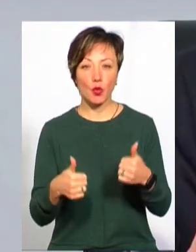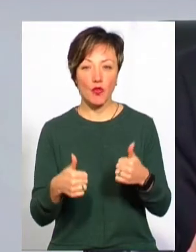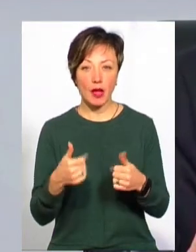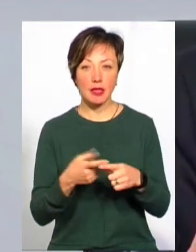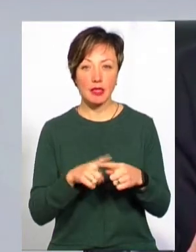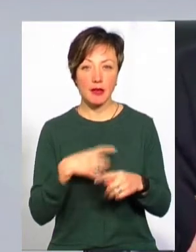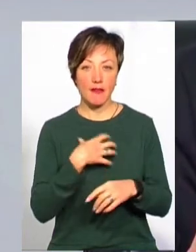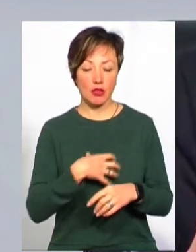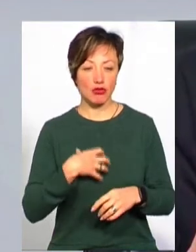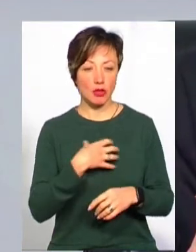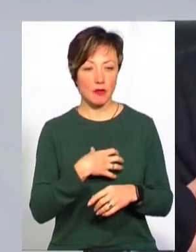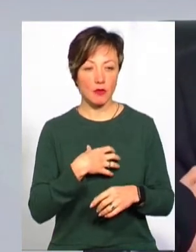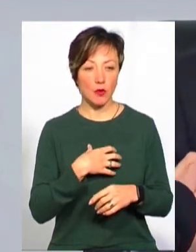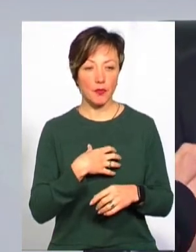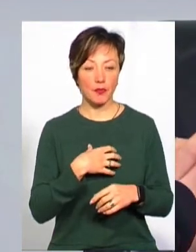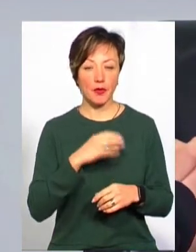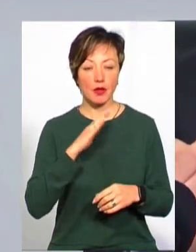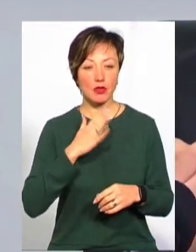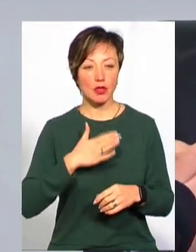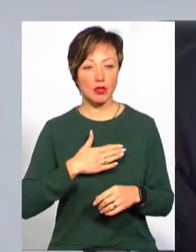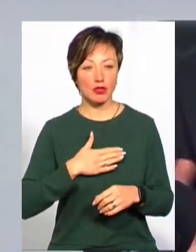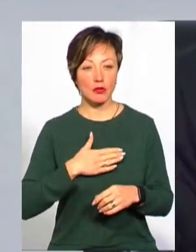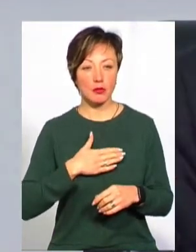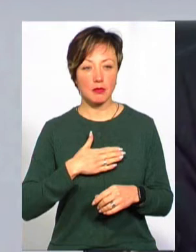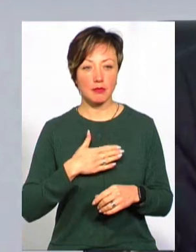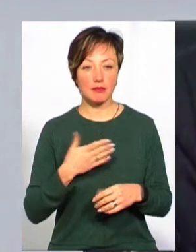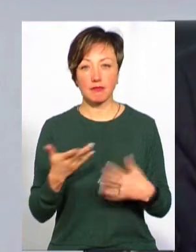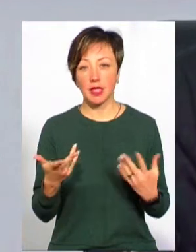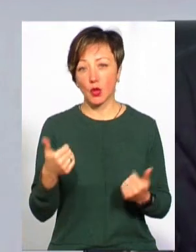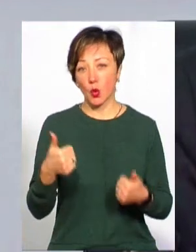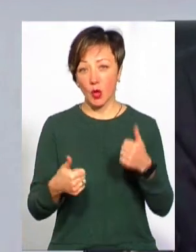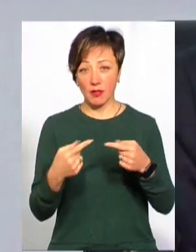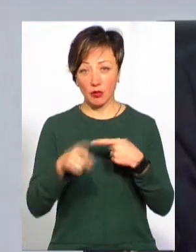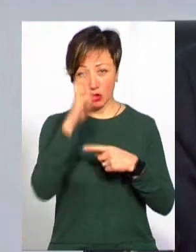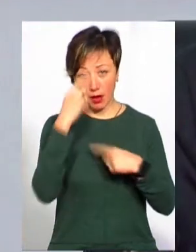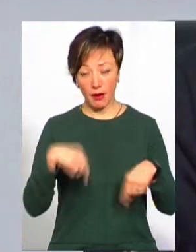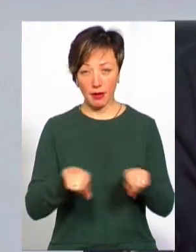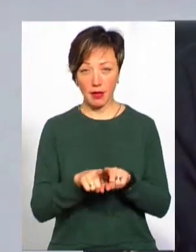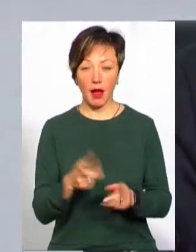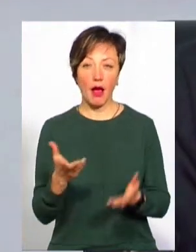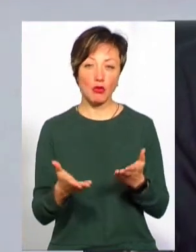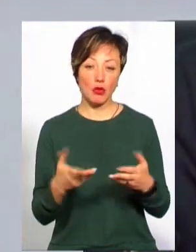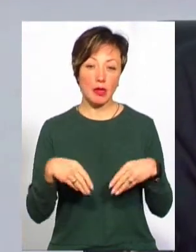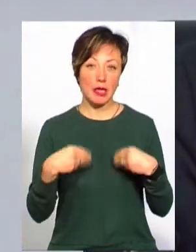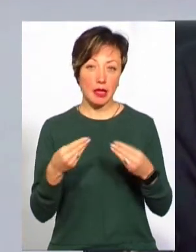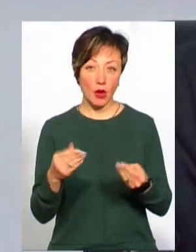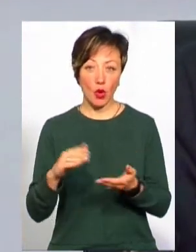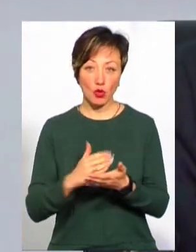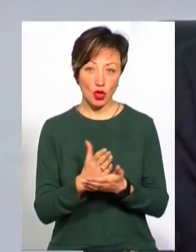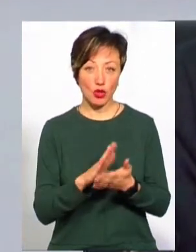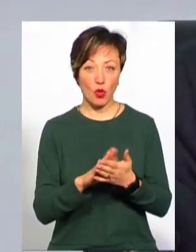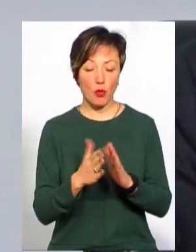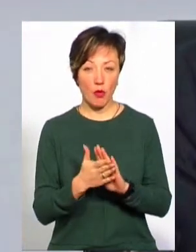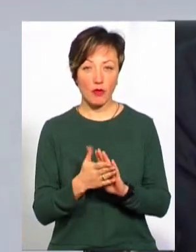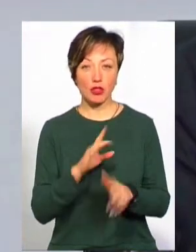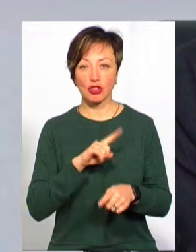це важливо, з нашими, з конкуренцією в інших країнах. Якщо ми надаємо гнучкіші умови,